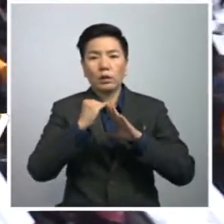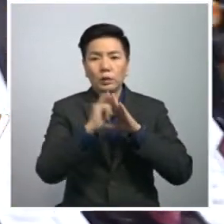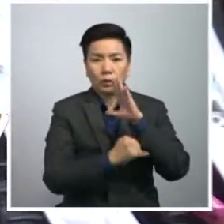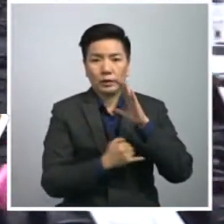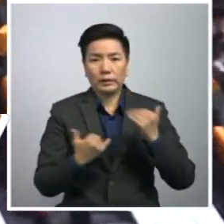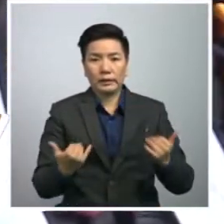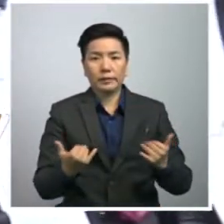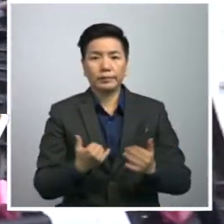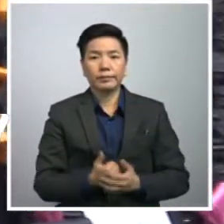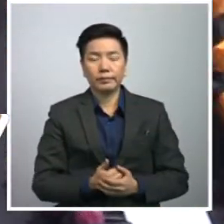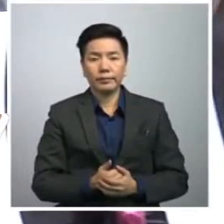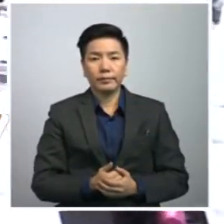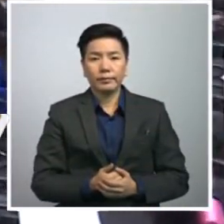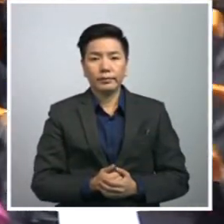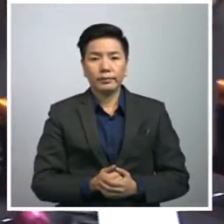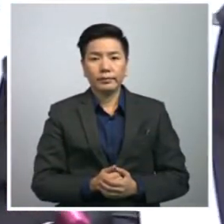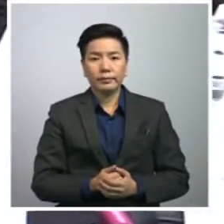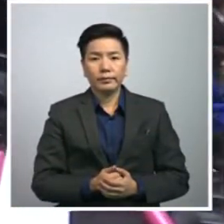ครับ